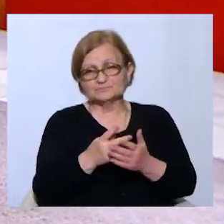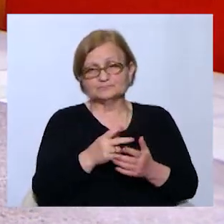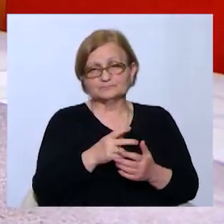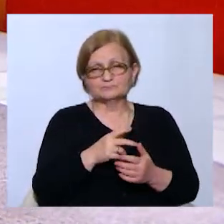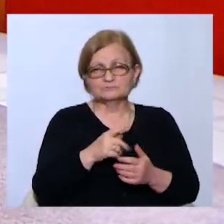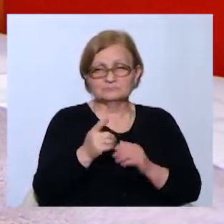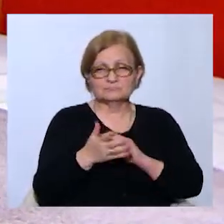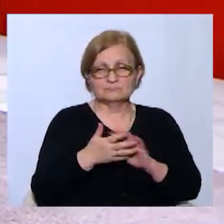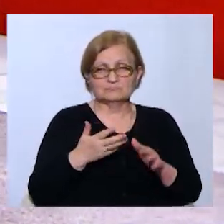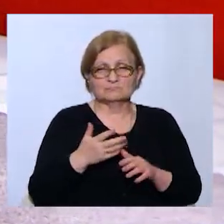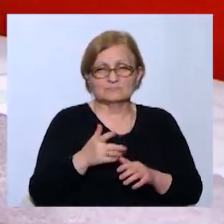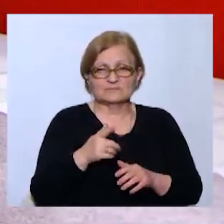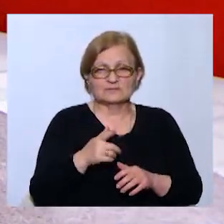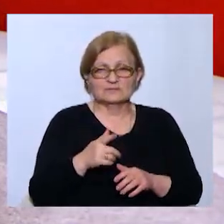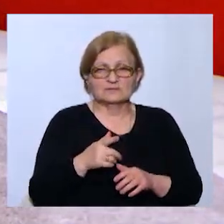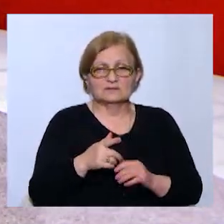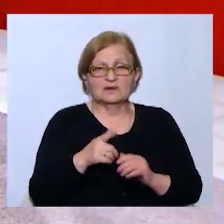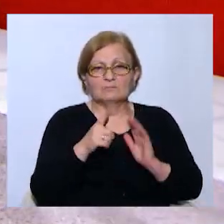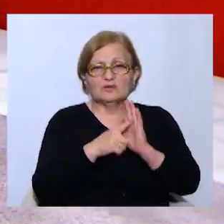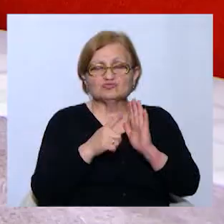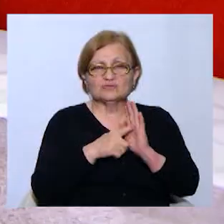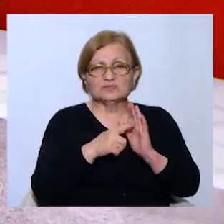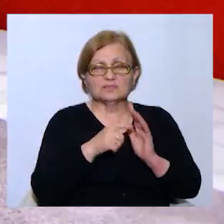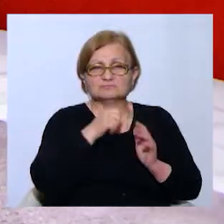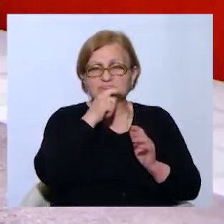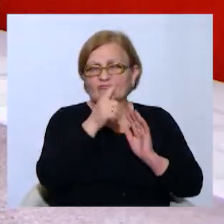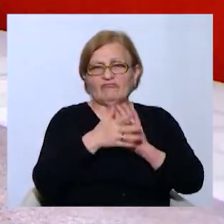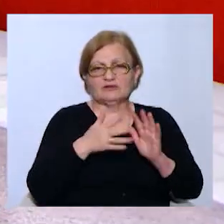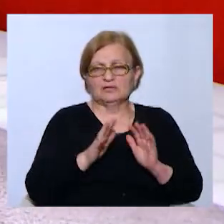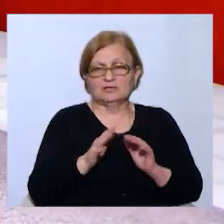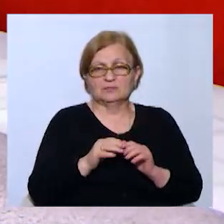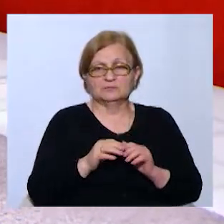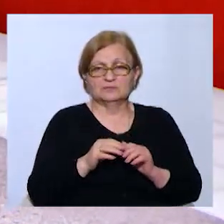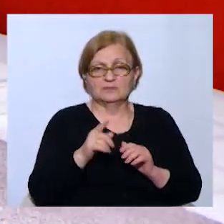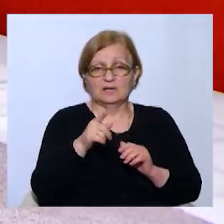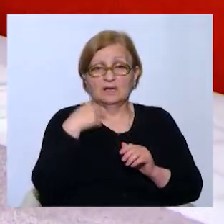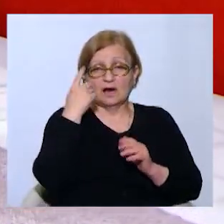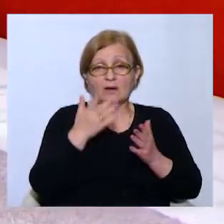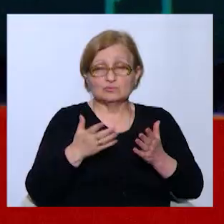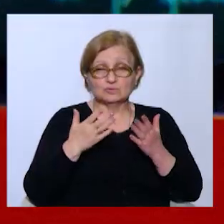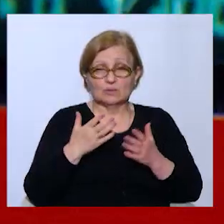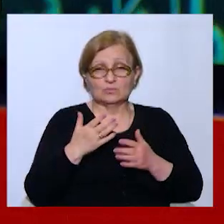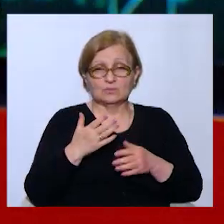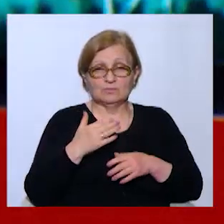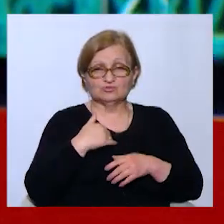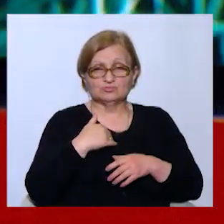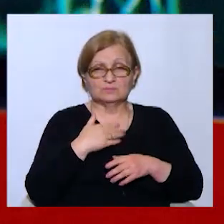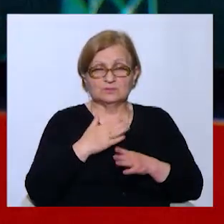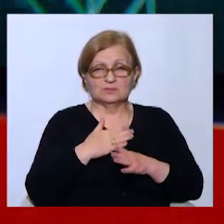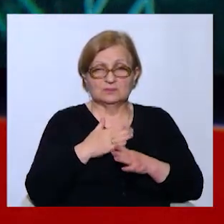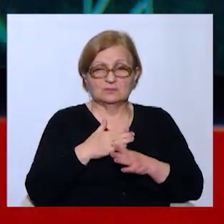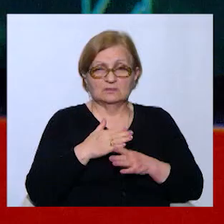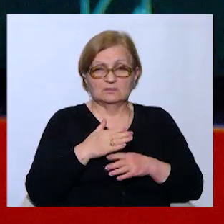ვერანაირად ვერ მიხვდებოდნენ რომ მეშვიდე კლასის გაკვეთილზე ხდება, ხო ეს? აი მაგალითად, როცა მაქვს მე გამოსახულებაში, აი ესე.